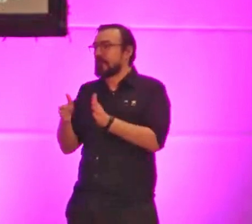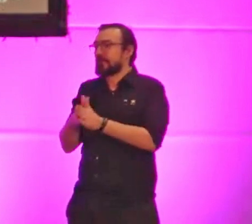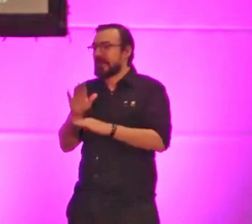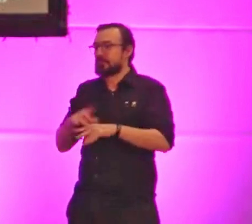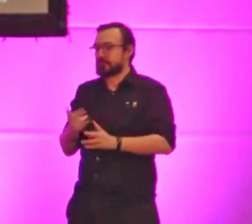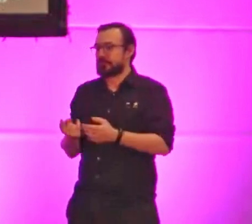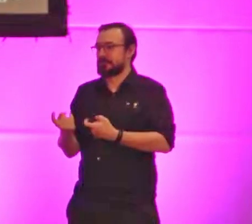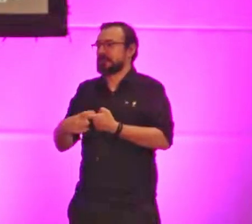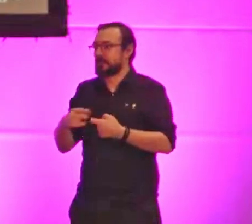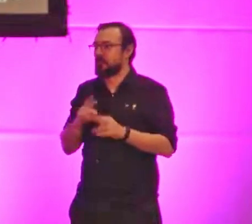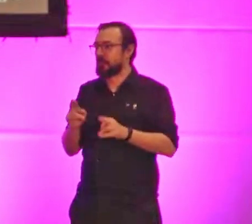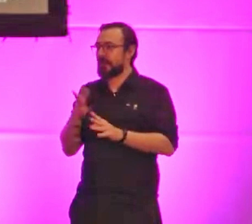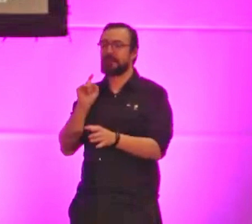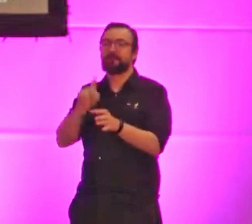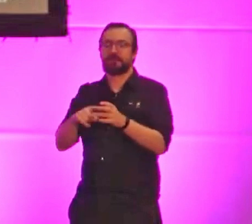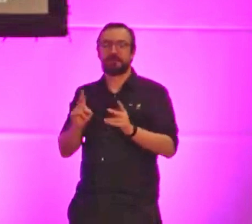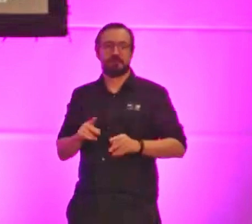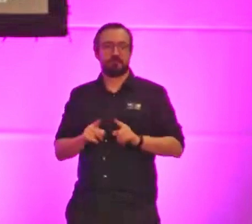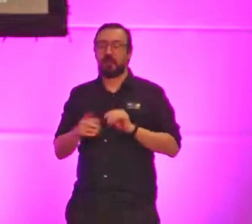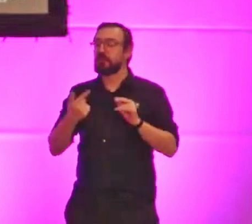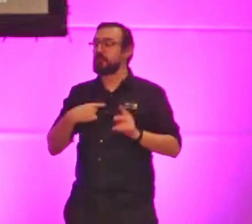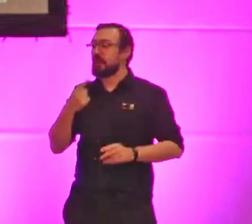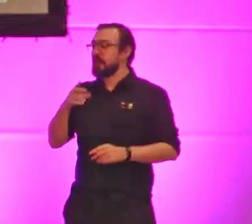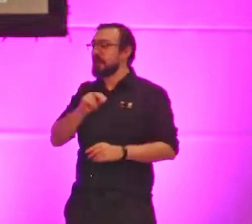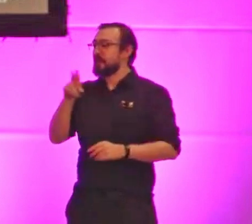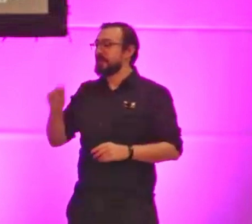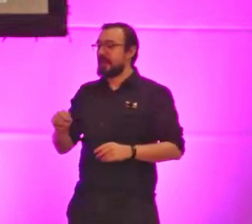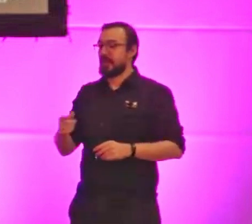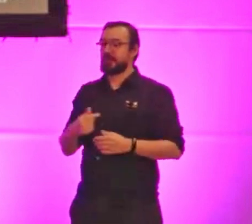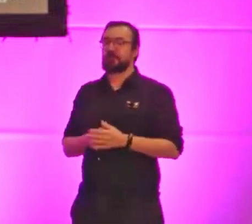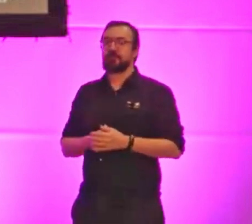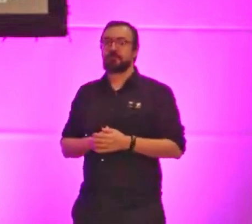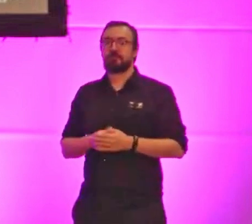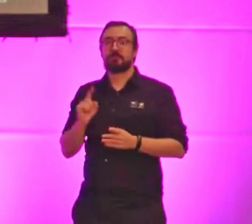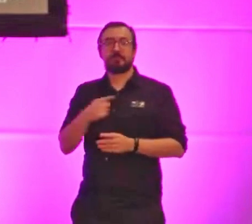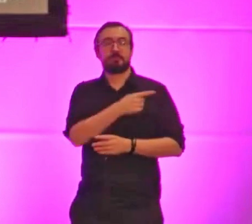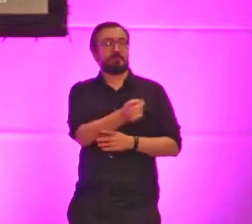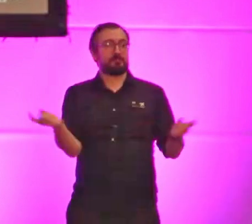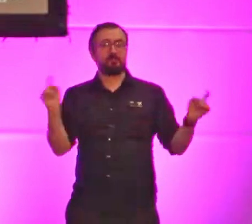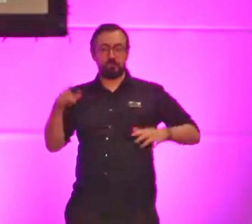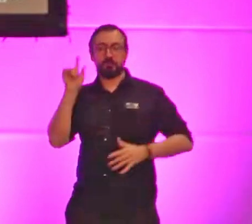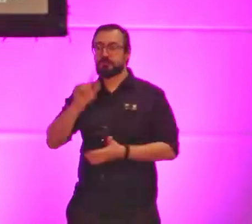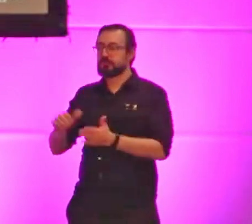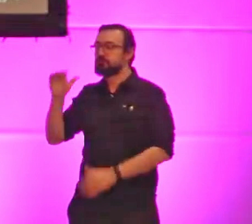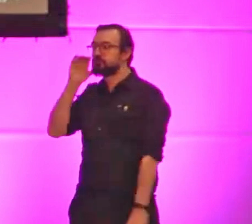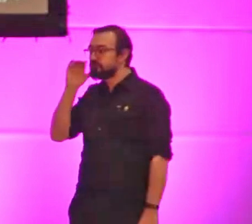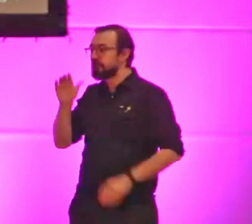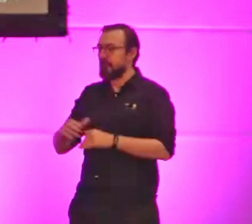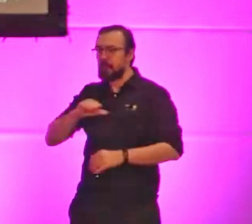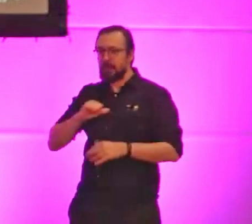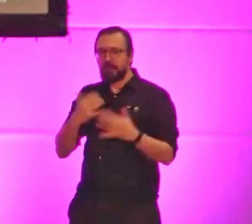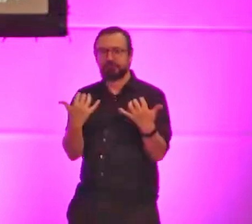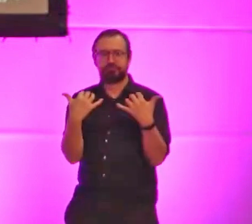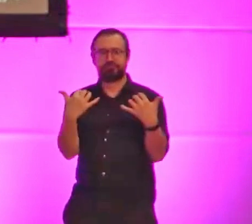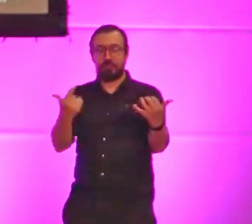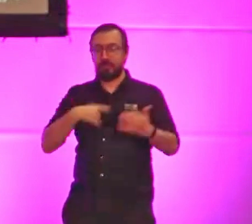så vi hoppas att han hoppar in så småningom. Som sagt, jag heter Anna Wigenmark och ni är här för att lyssna. Jätteroligt att så många som har kommit in